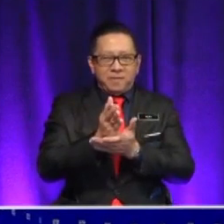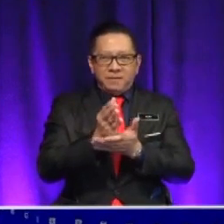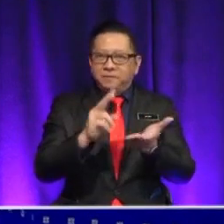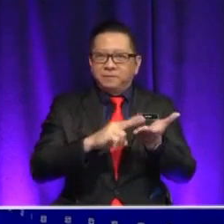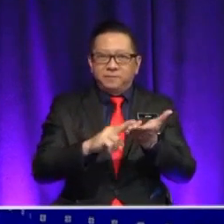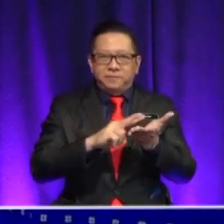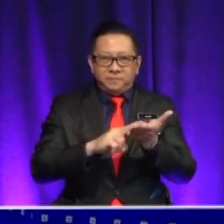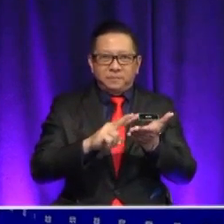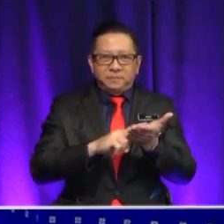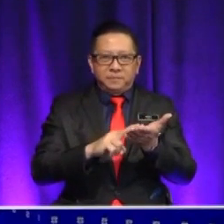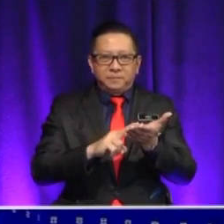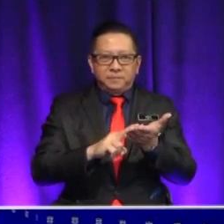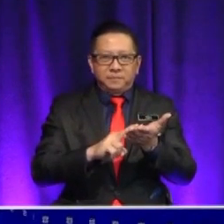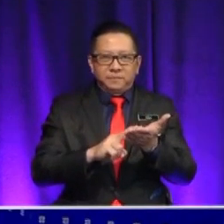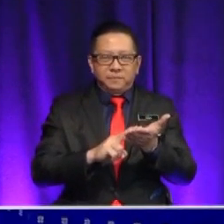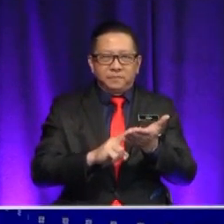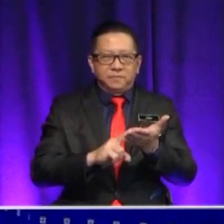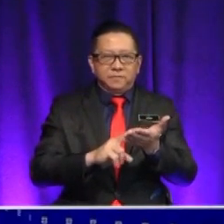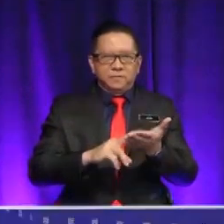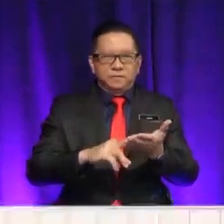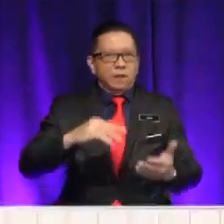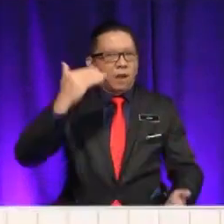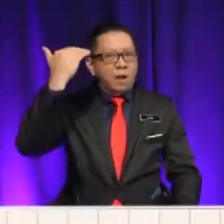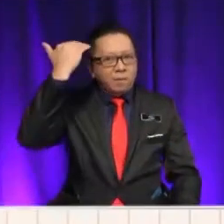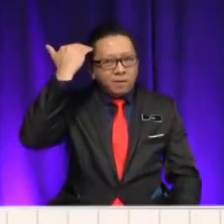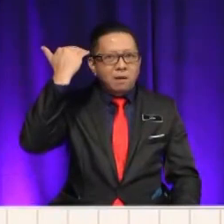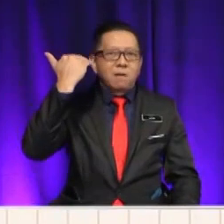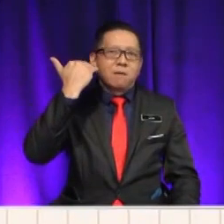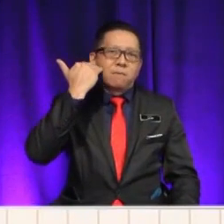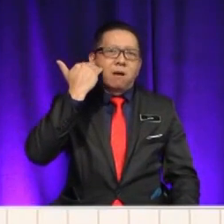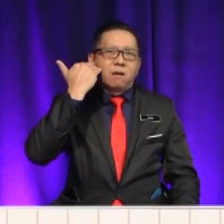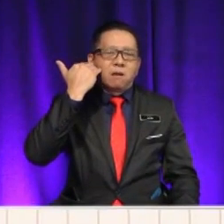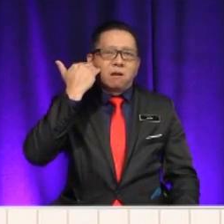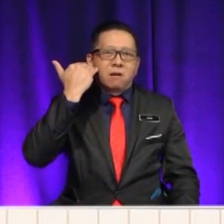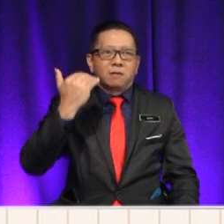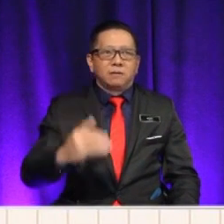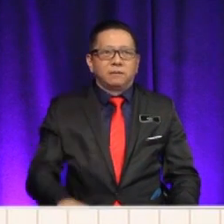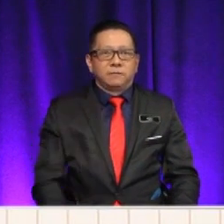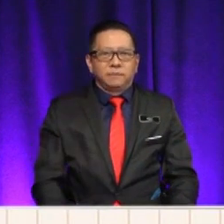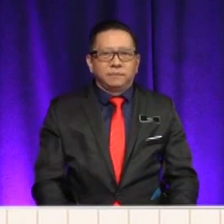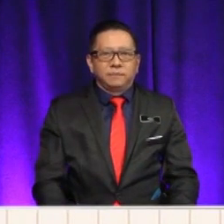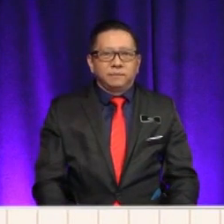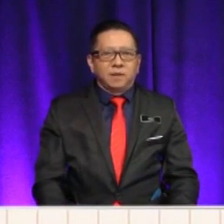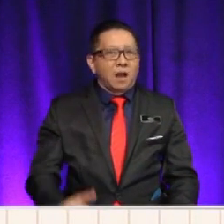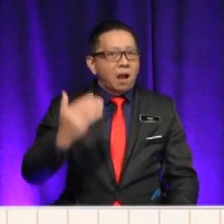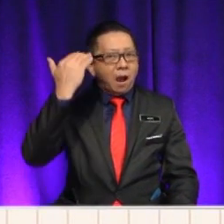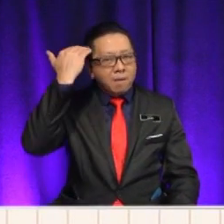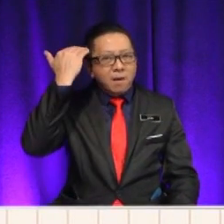situ. Mahkamah. Okey, ni mahkamah di kawasan Cikgu lah, di Kuala